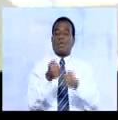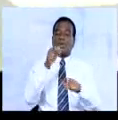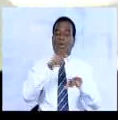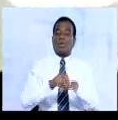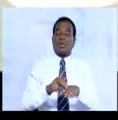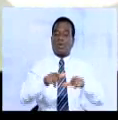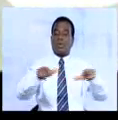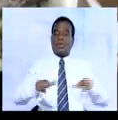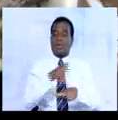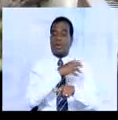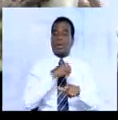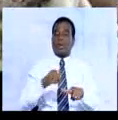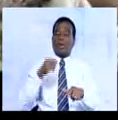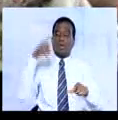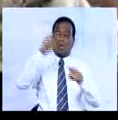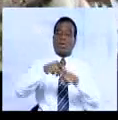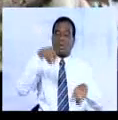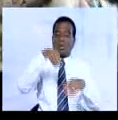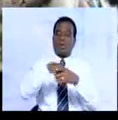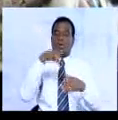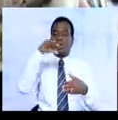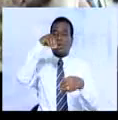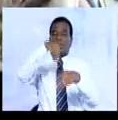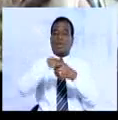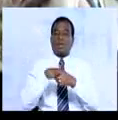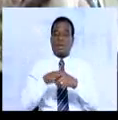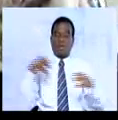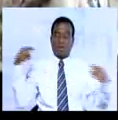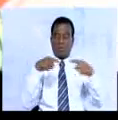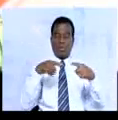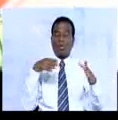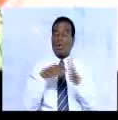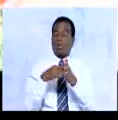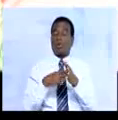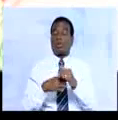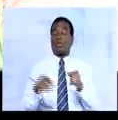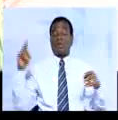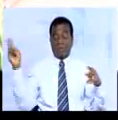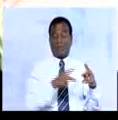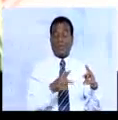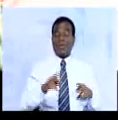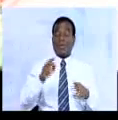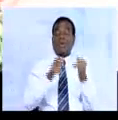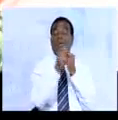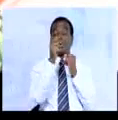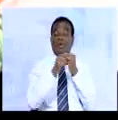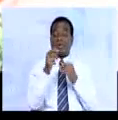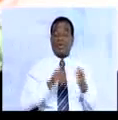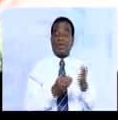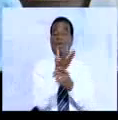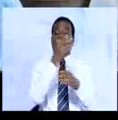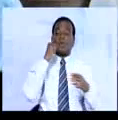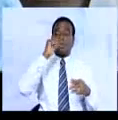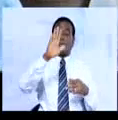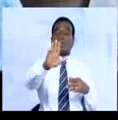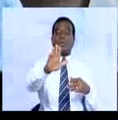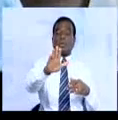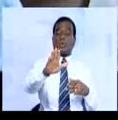locales et davantage d'implication dans la lutte contre les violences, le VIH et autres entraves à la promotion de la